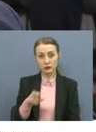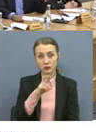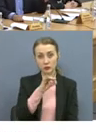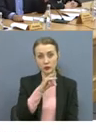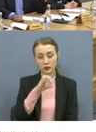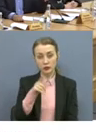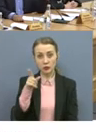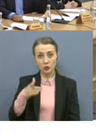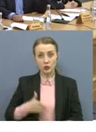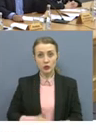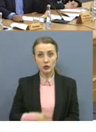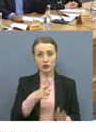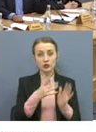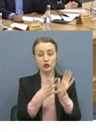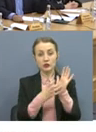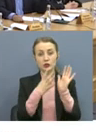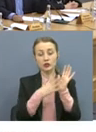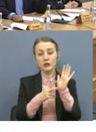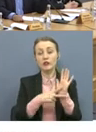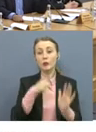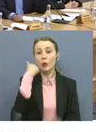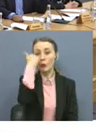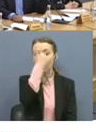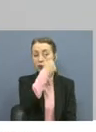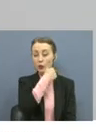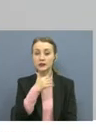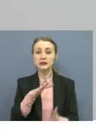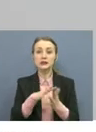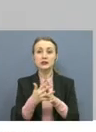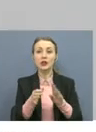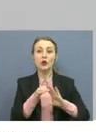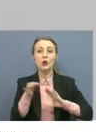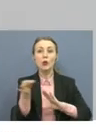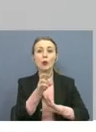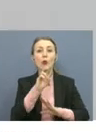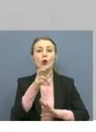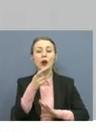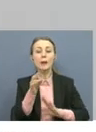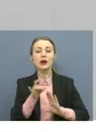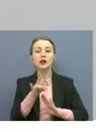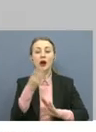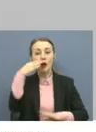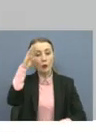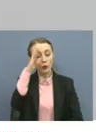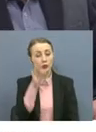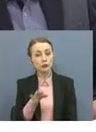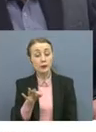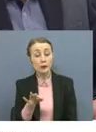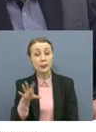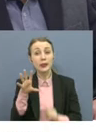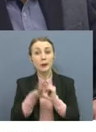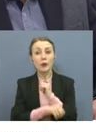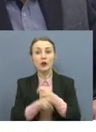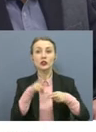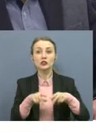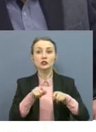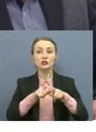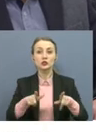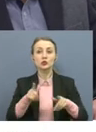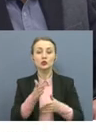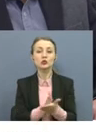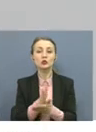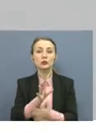жылы Ақмола облысы Бурабай ауданы Ұрымқай ауылдық округінде туған. Мектеп қабырғасынан түлеп ұшқаннан кейін ол 2 жыл отан алдындағы міндетін